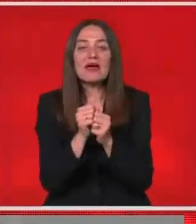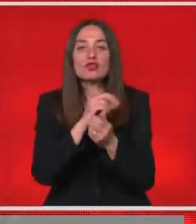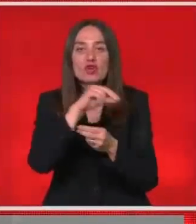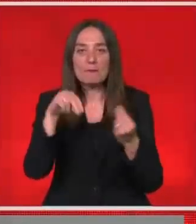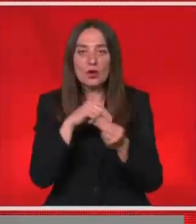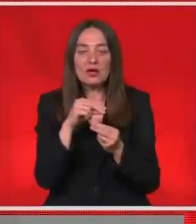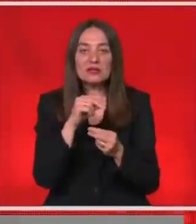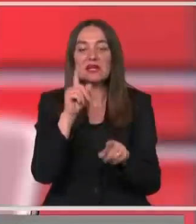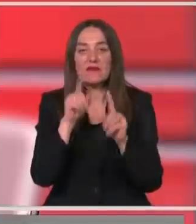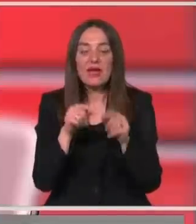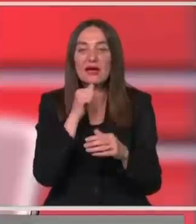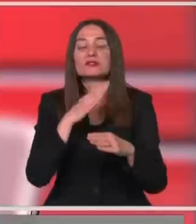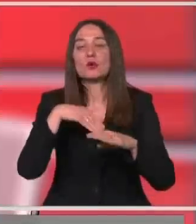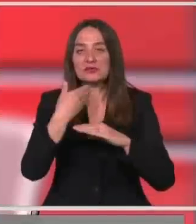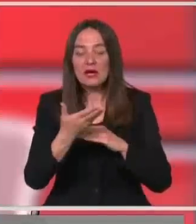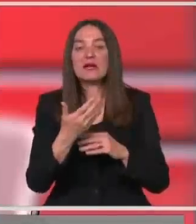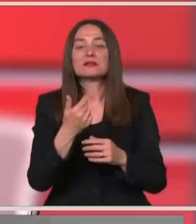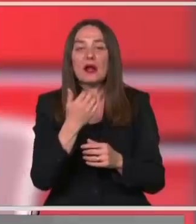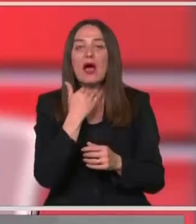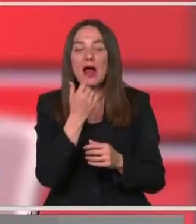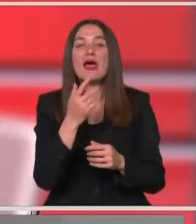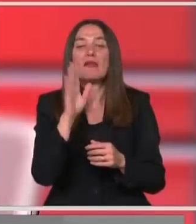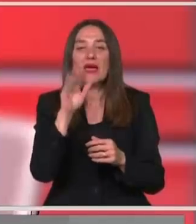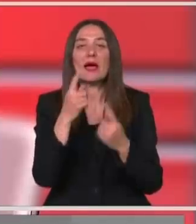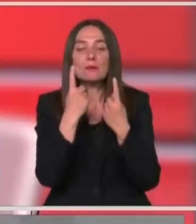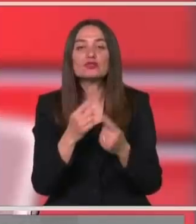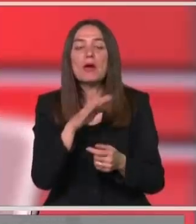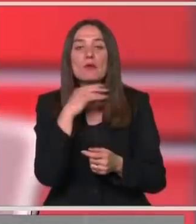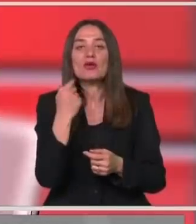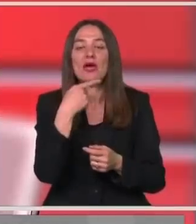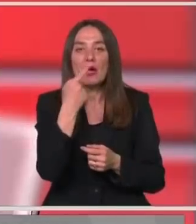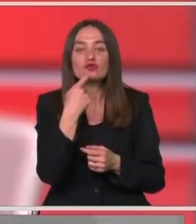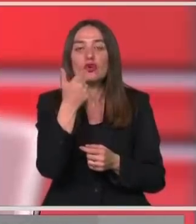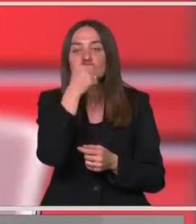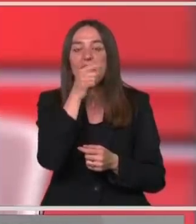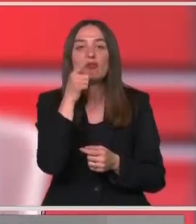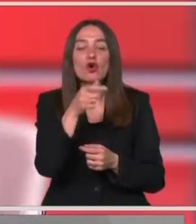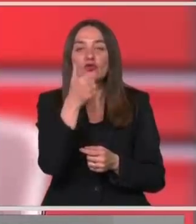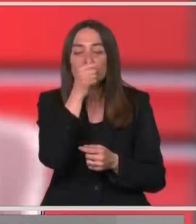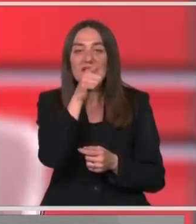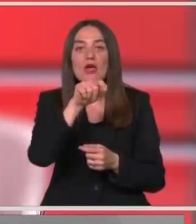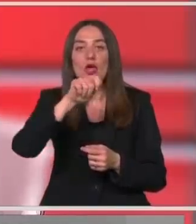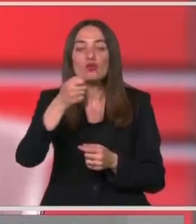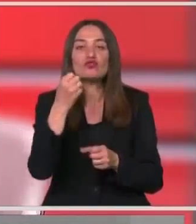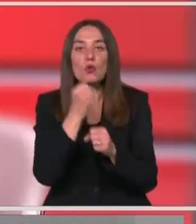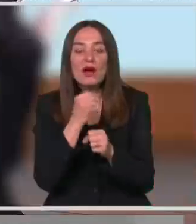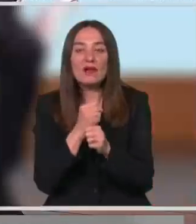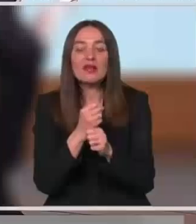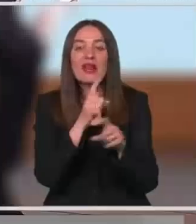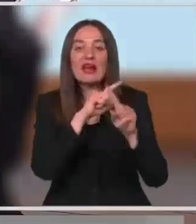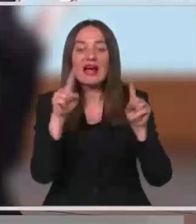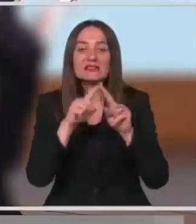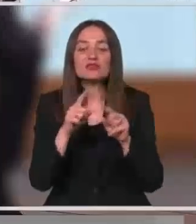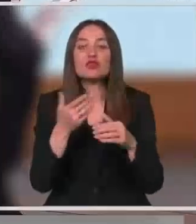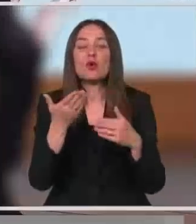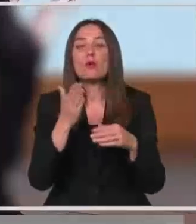porodica. Neka su i zakasnele, ali neka postoje, mnogi kažu. Dakle, šta je to što ste vi ključno uradili različito u